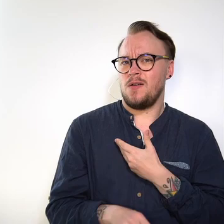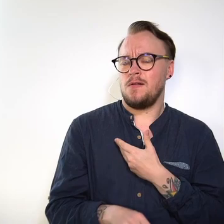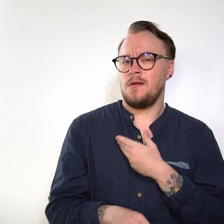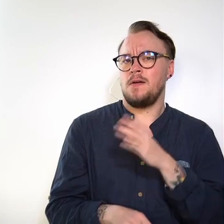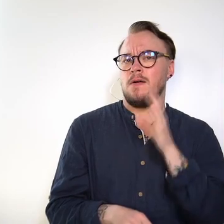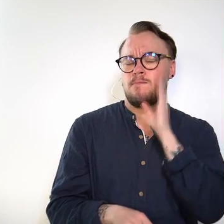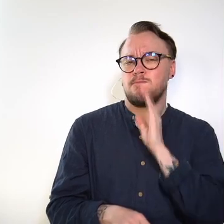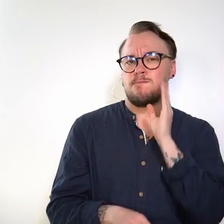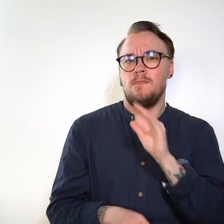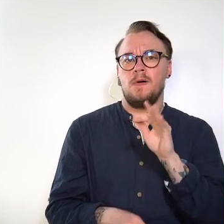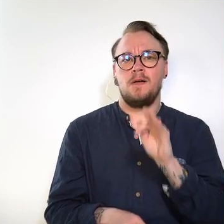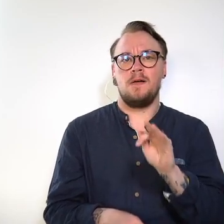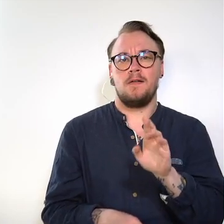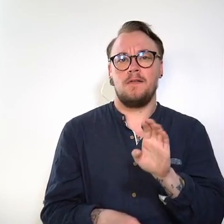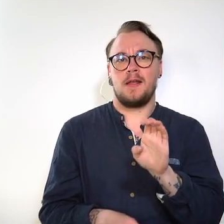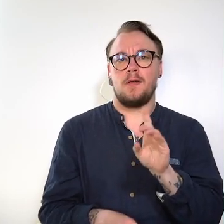vanhankantaista freudilaisuutta vastaan.